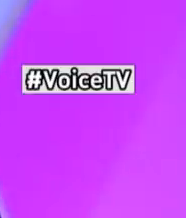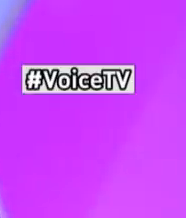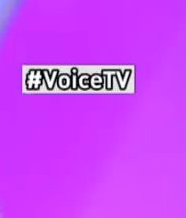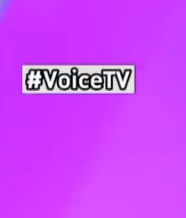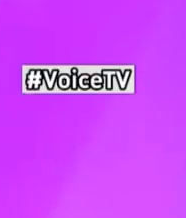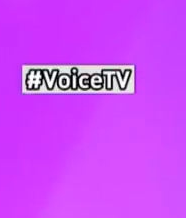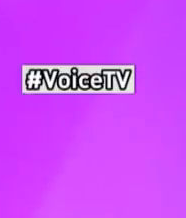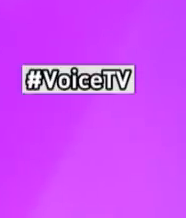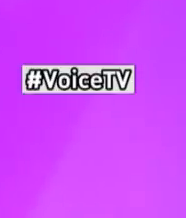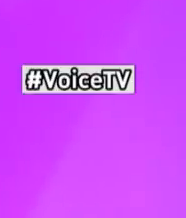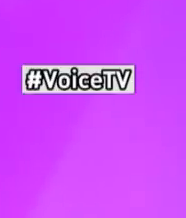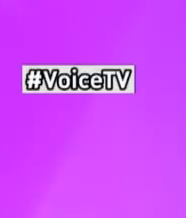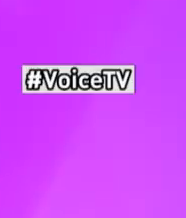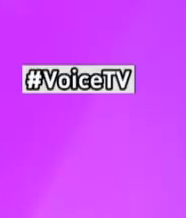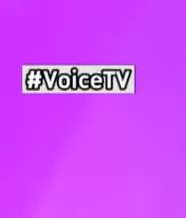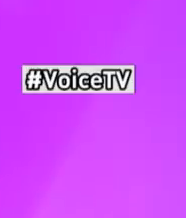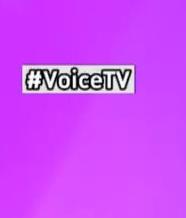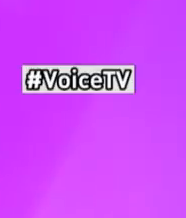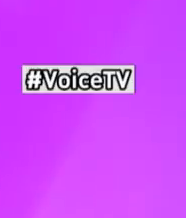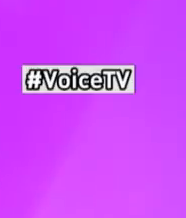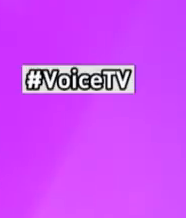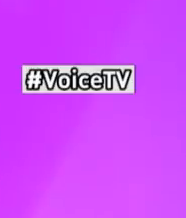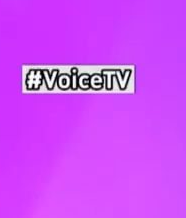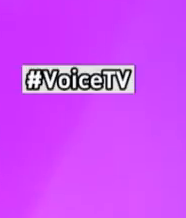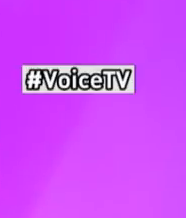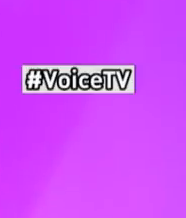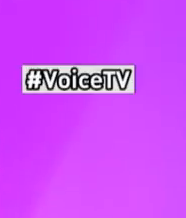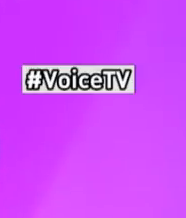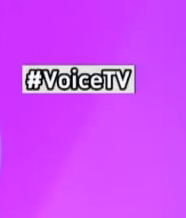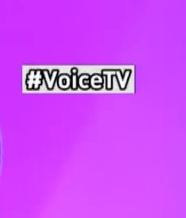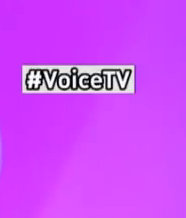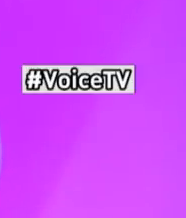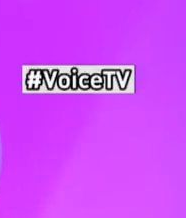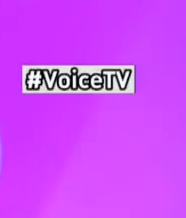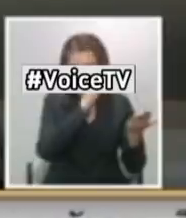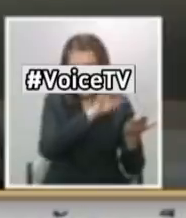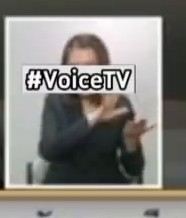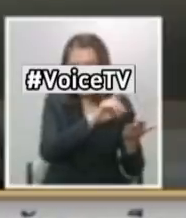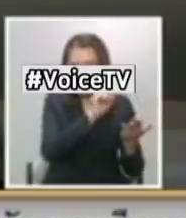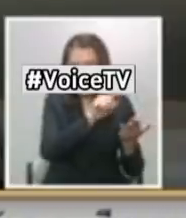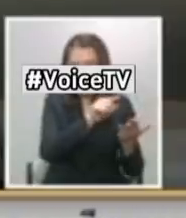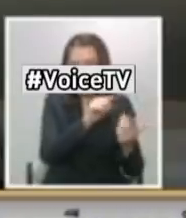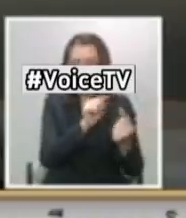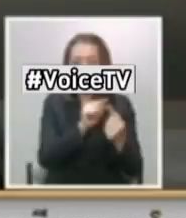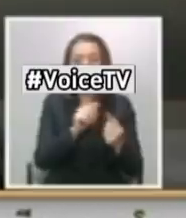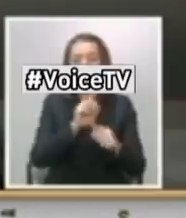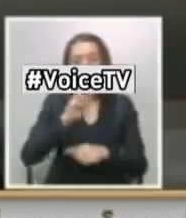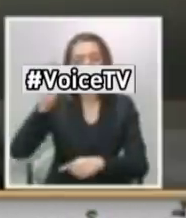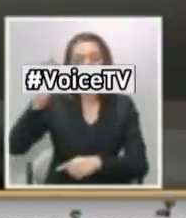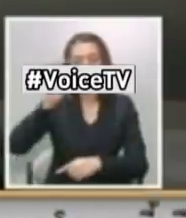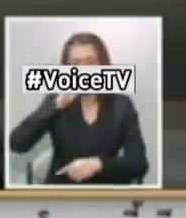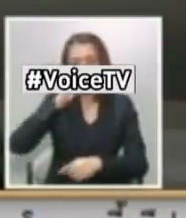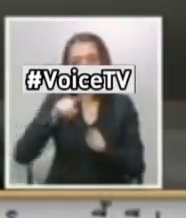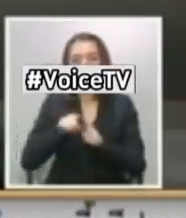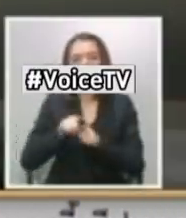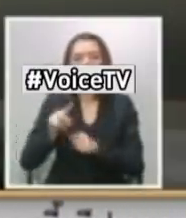คยนำถวายสัตว์มาแล้วด้วยกันถึง 6-5 ครั้งด้วยกันนะครับแล้วก็ทุกครั้งที่ผ่านๆมานะครับก็อ่านจากบัตร